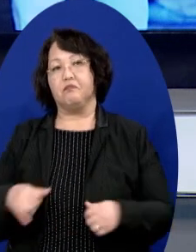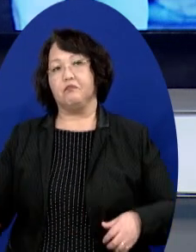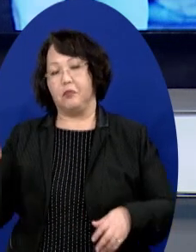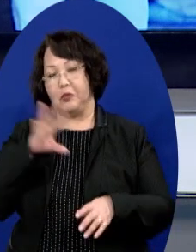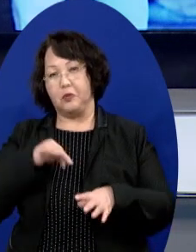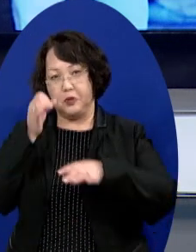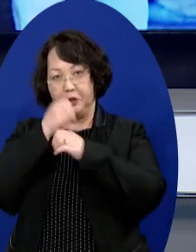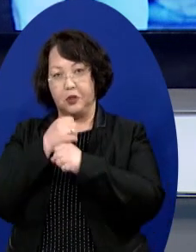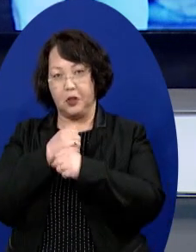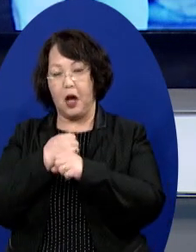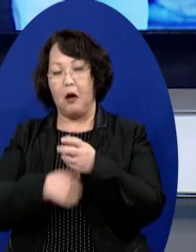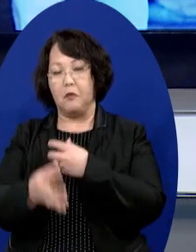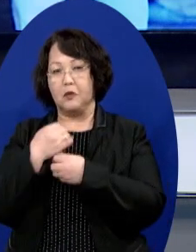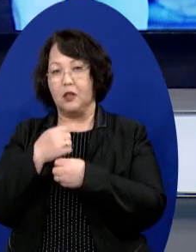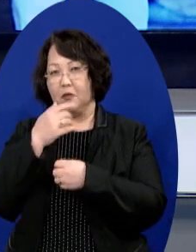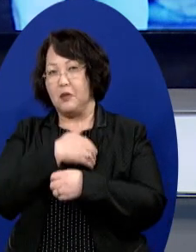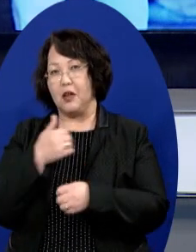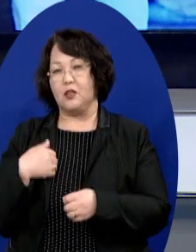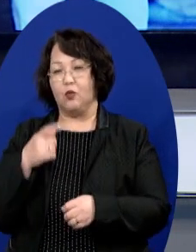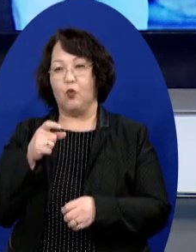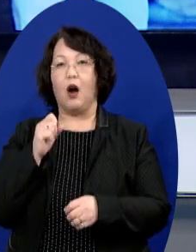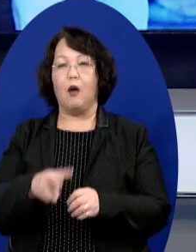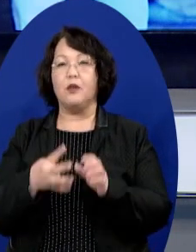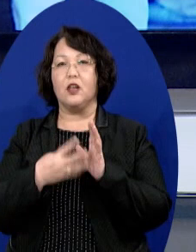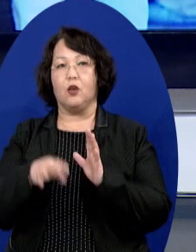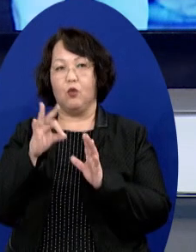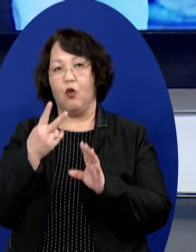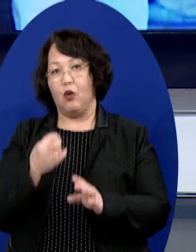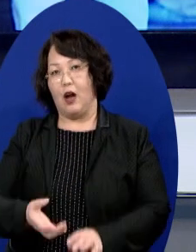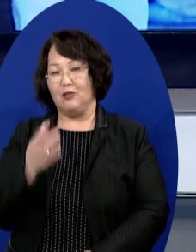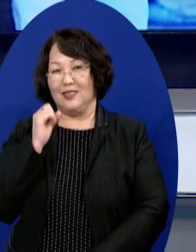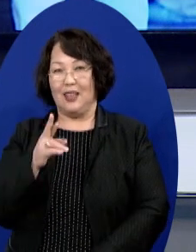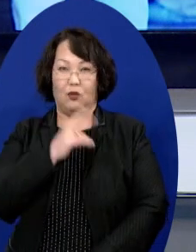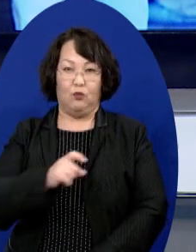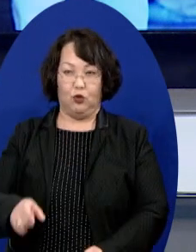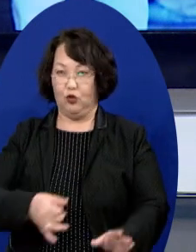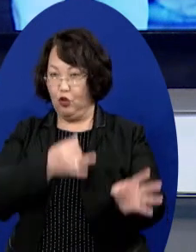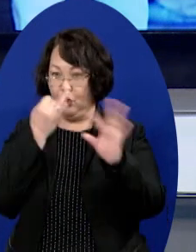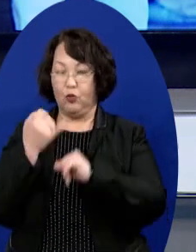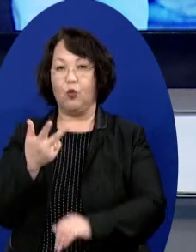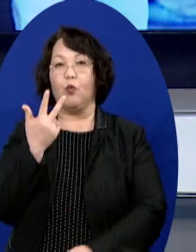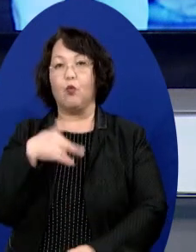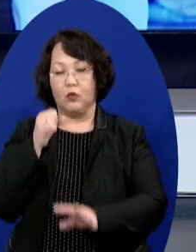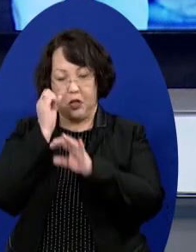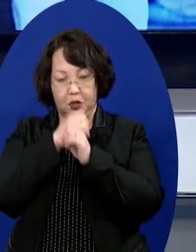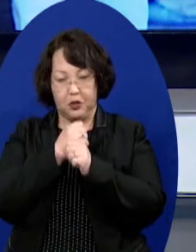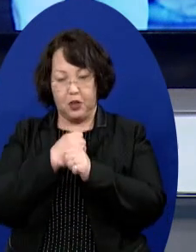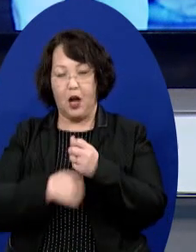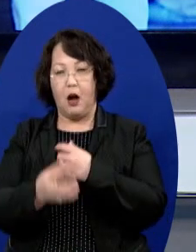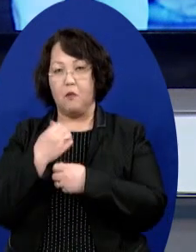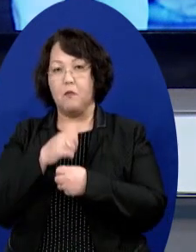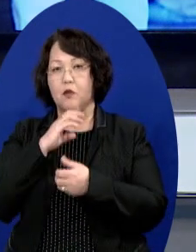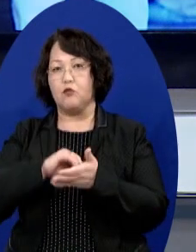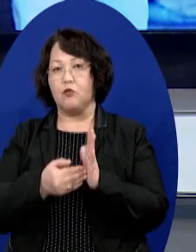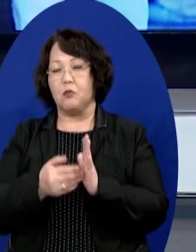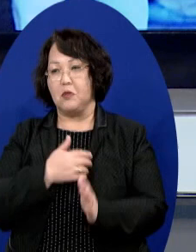шинжилгээнд хамруулж байна. За Бээжингийн нийт хүн амын 90% буюу 20 гаруй сая хүнийг энэ 7 хоногт 3 удаагийн шинжилгээнд хамруулахар төлөвлөж байна. За